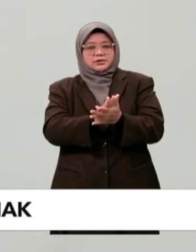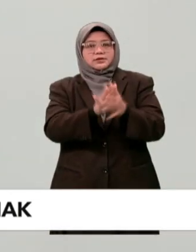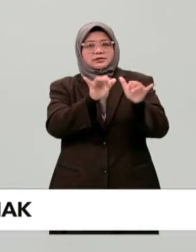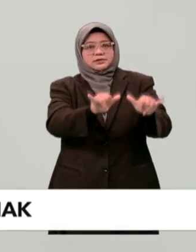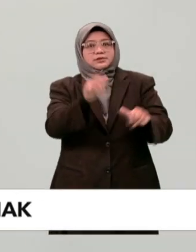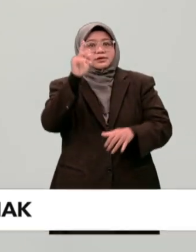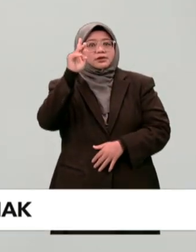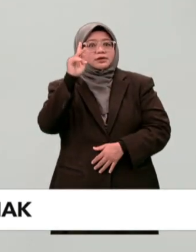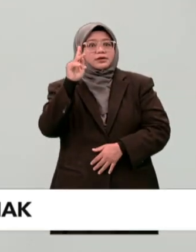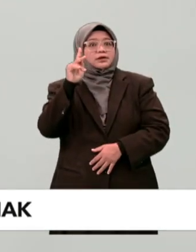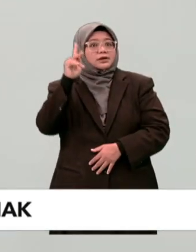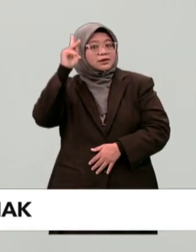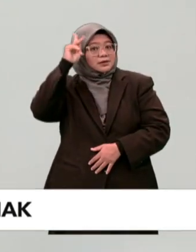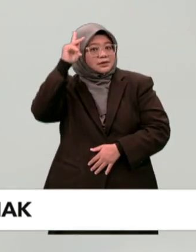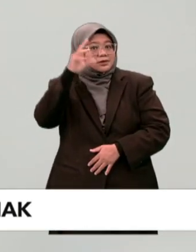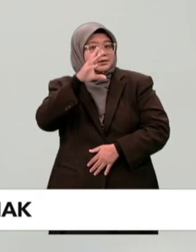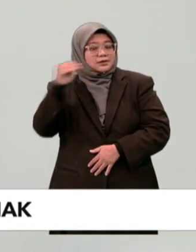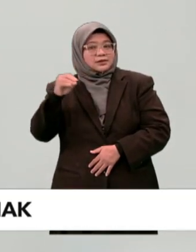mereka